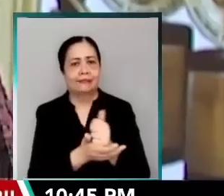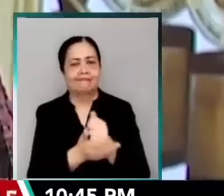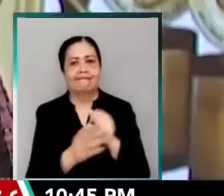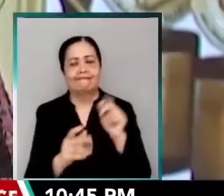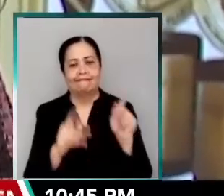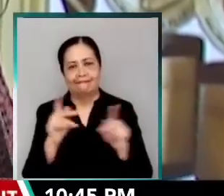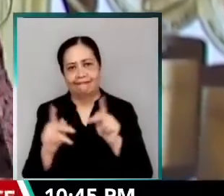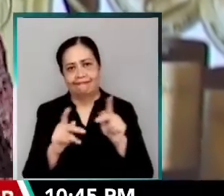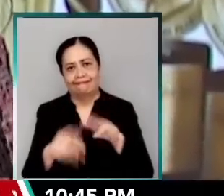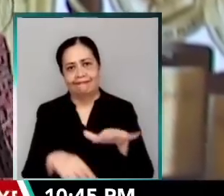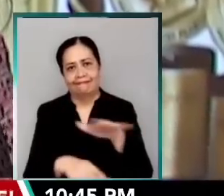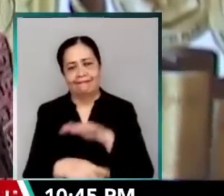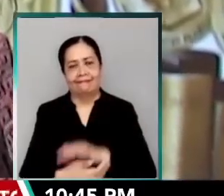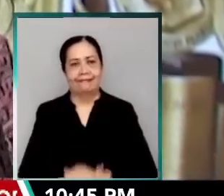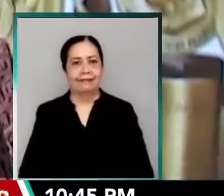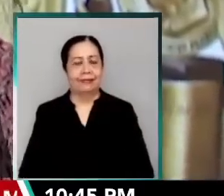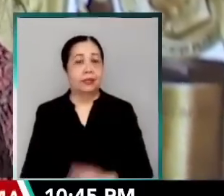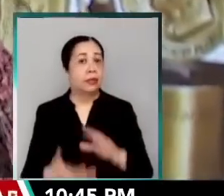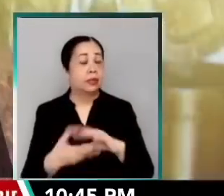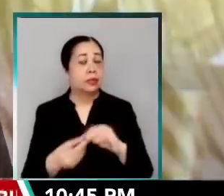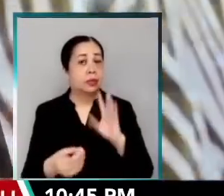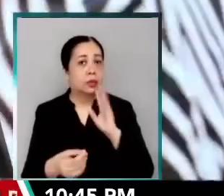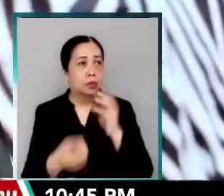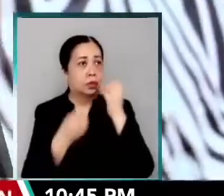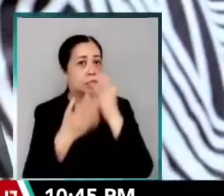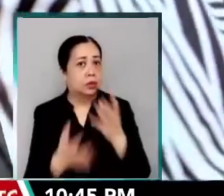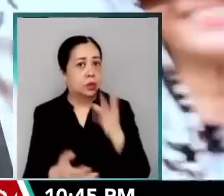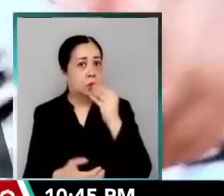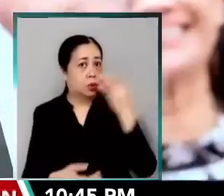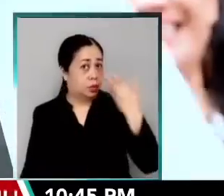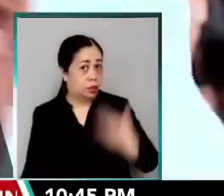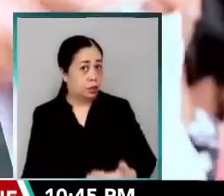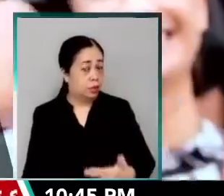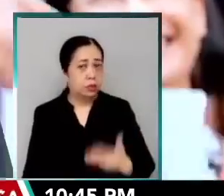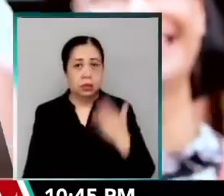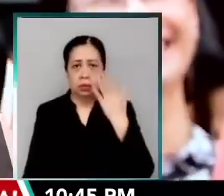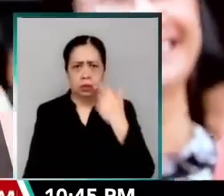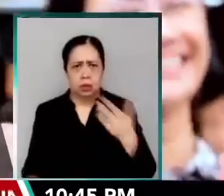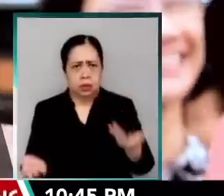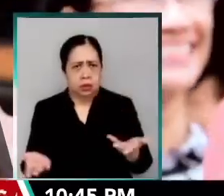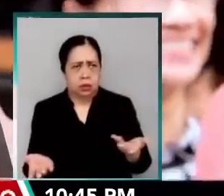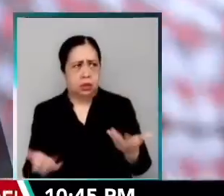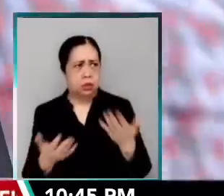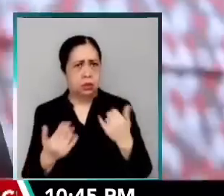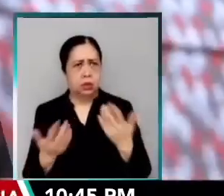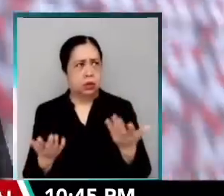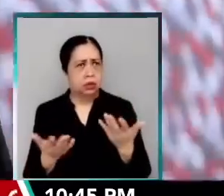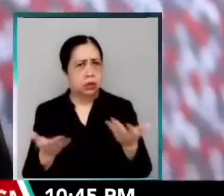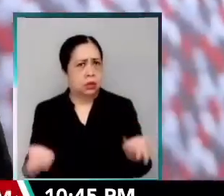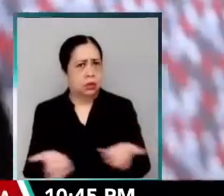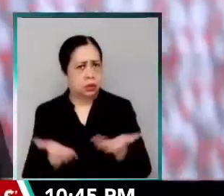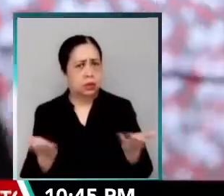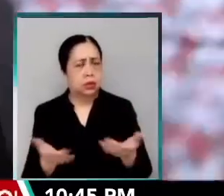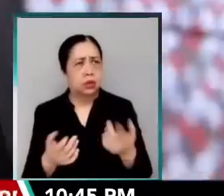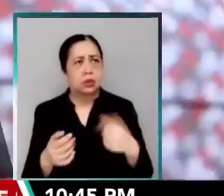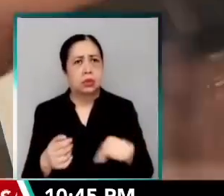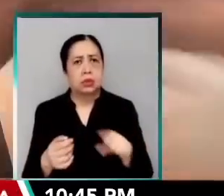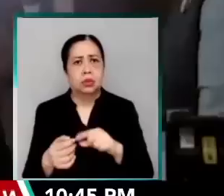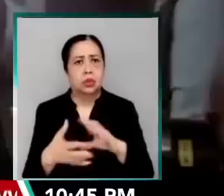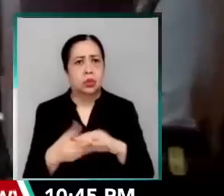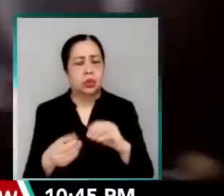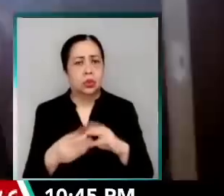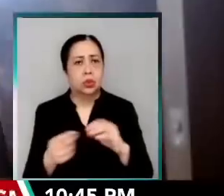natin. Stories that will tell us who we are, kung bakit tayo ganito, bakit tayo nandito. Stories that